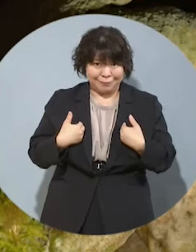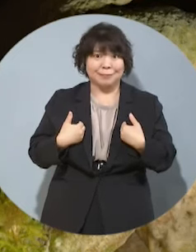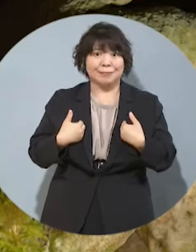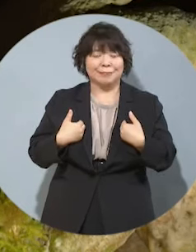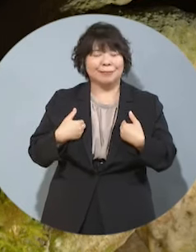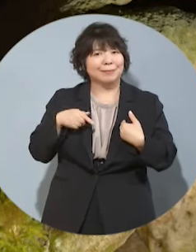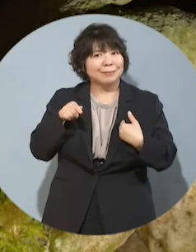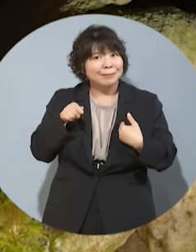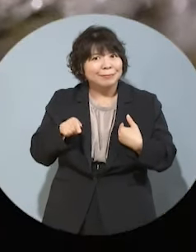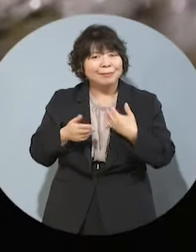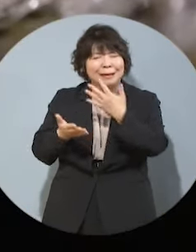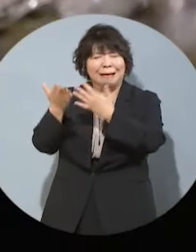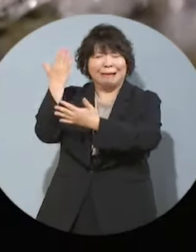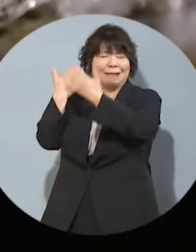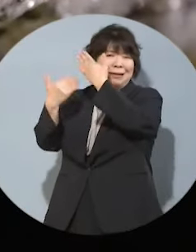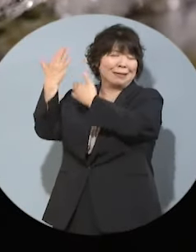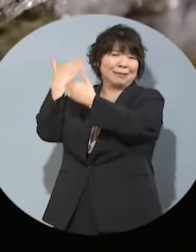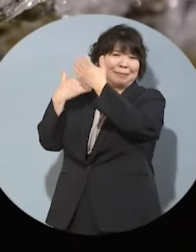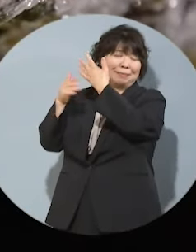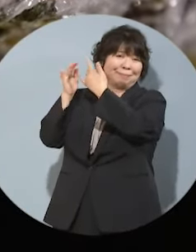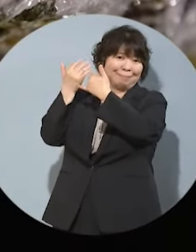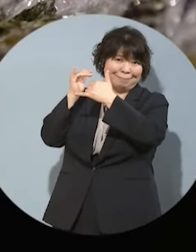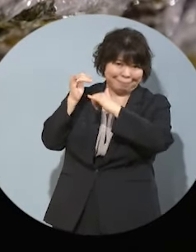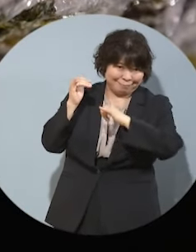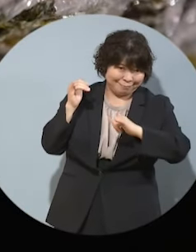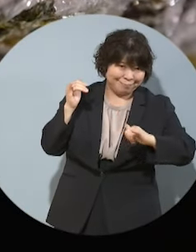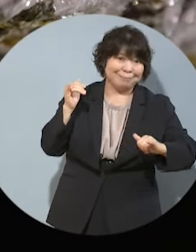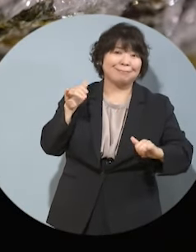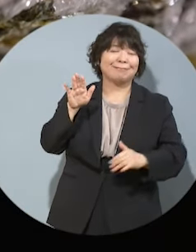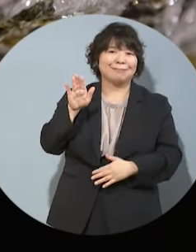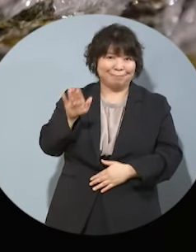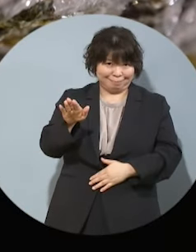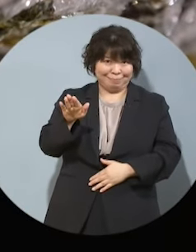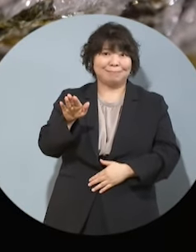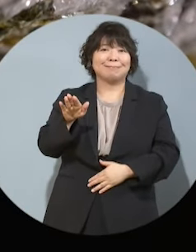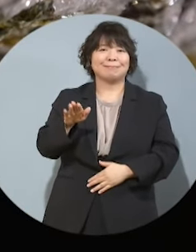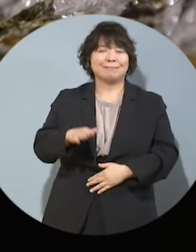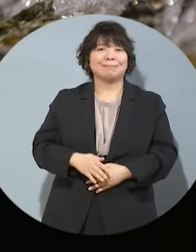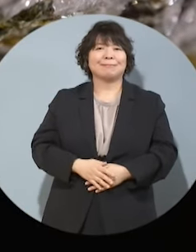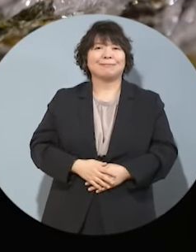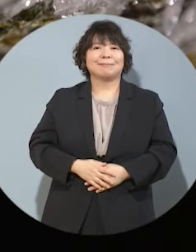には人が推し量ることのできない歴史が刻まれています。